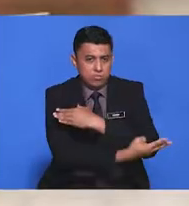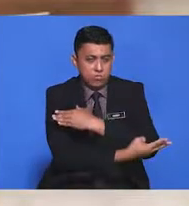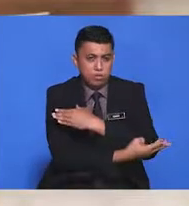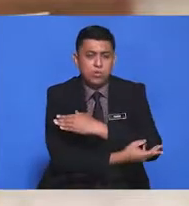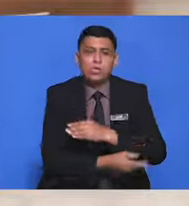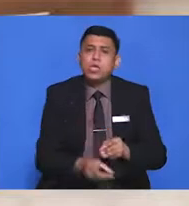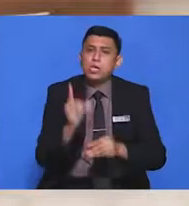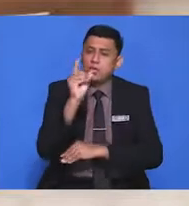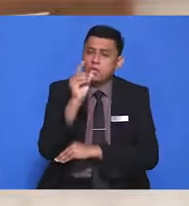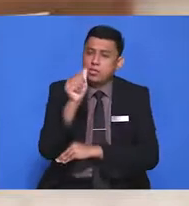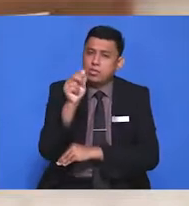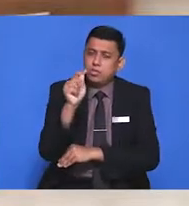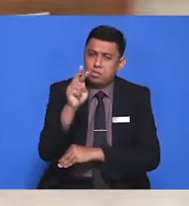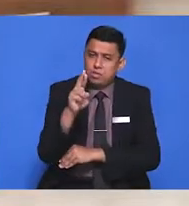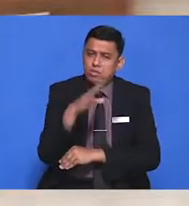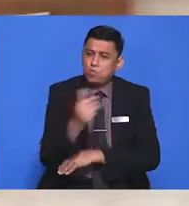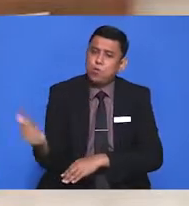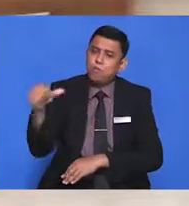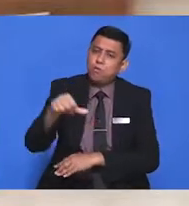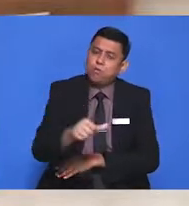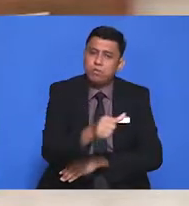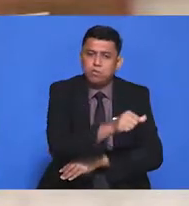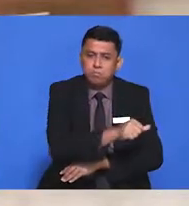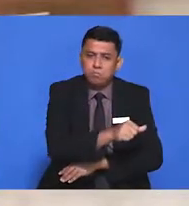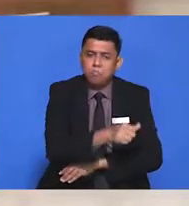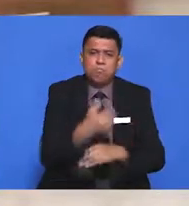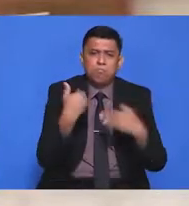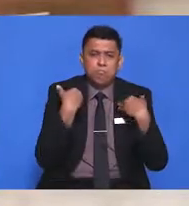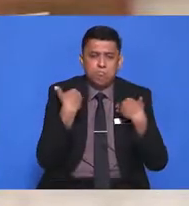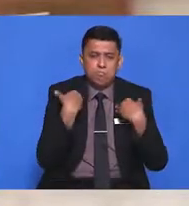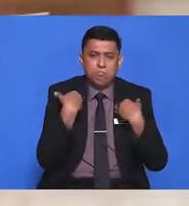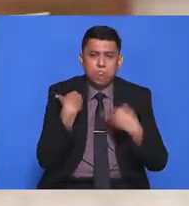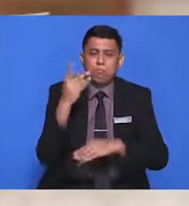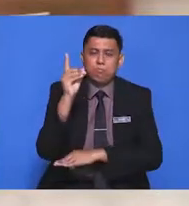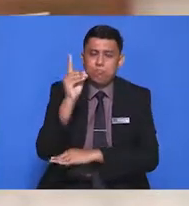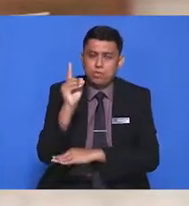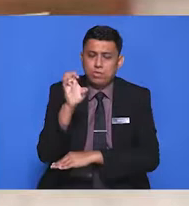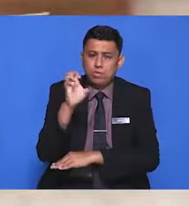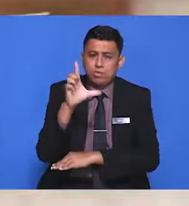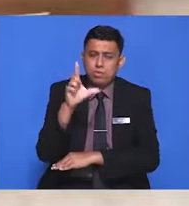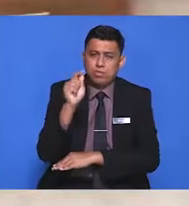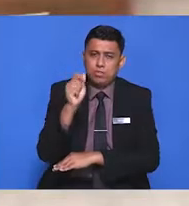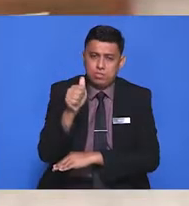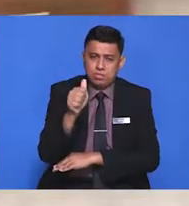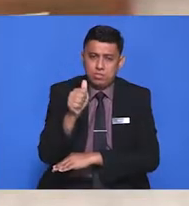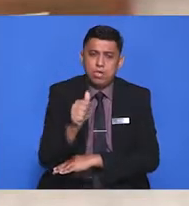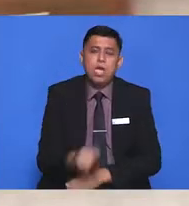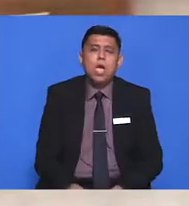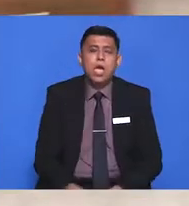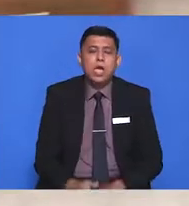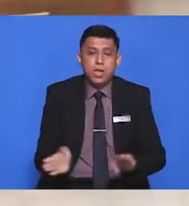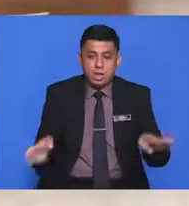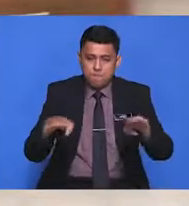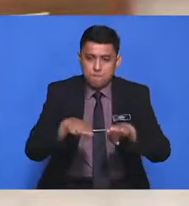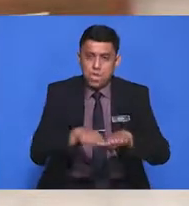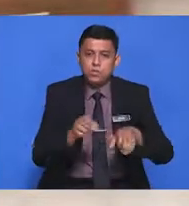atau beralun yang bersaliran baik. Tanah Pamah ini terdiri daripada delta dan lembah sungai atau juga dikenali